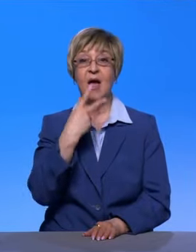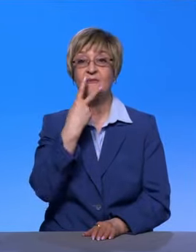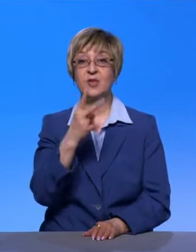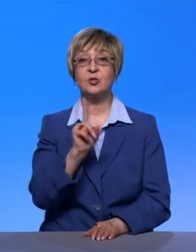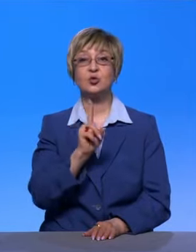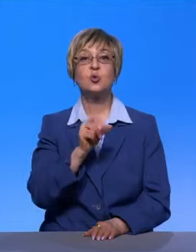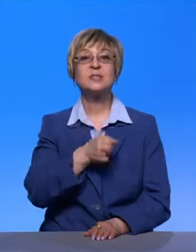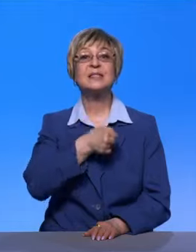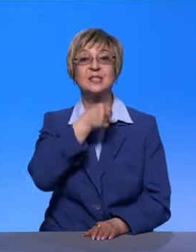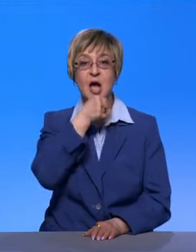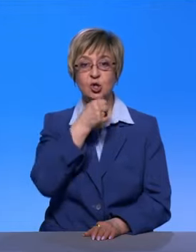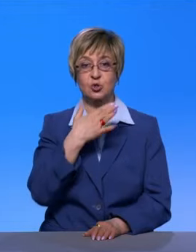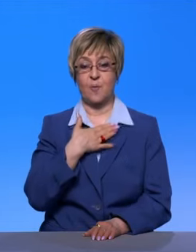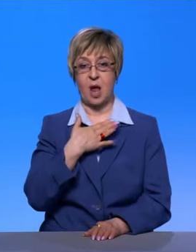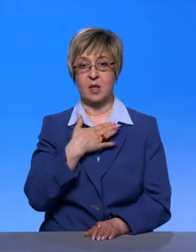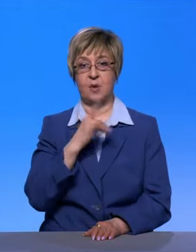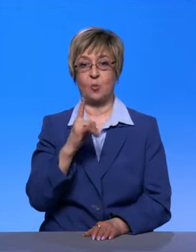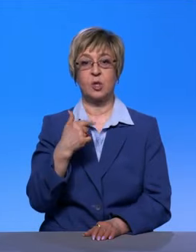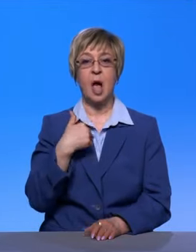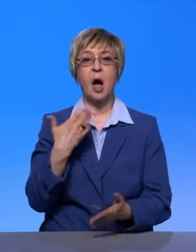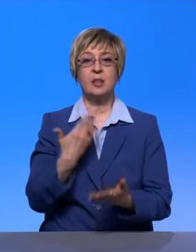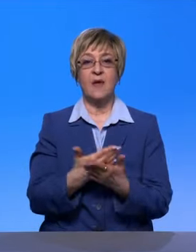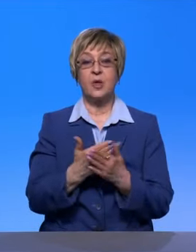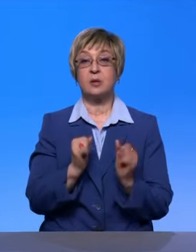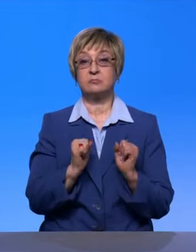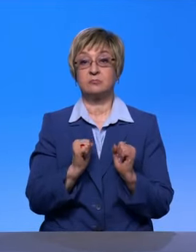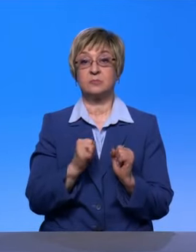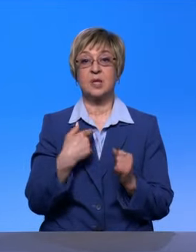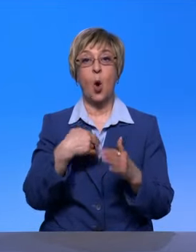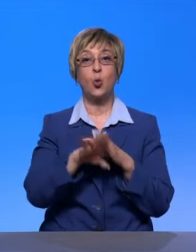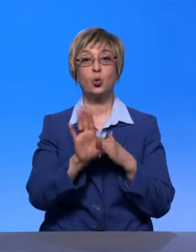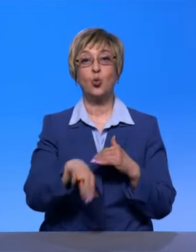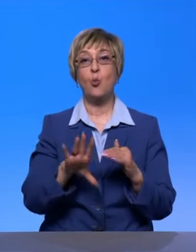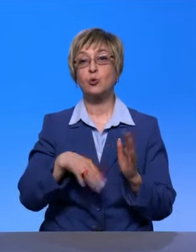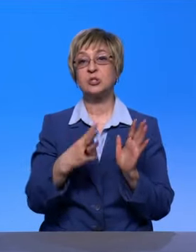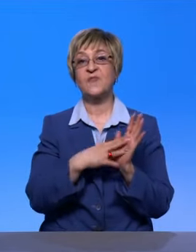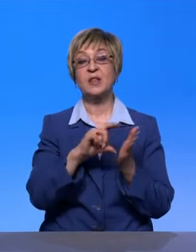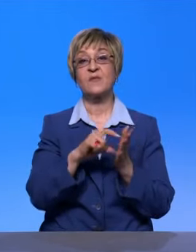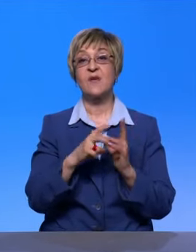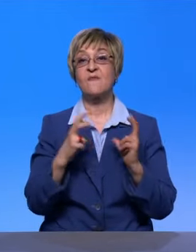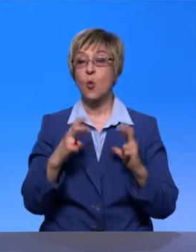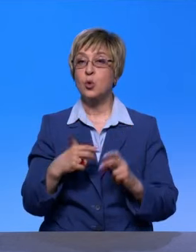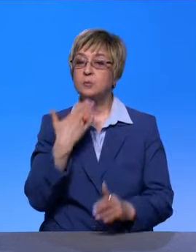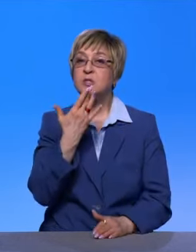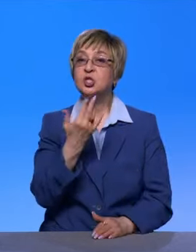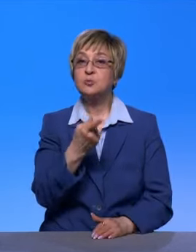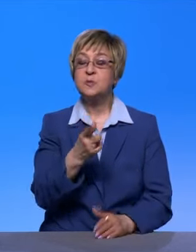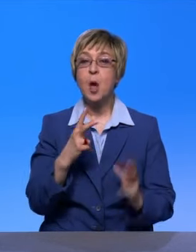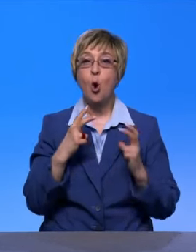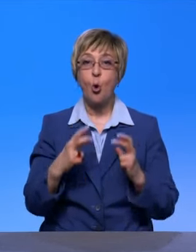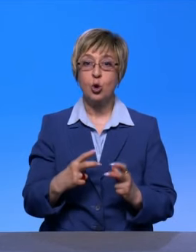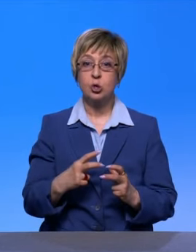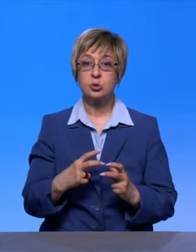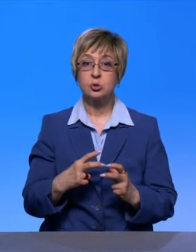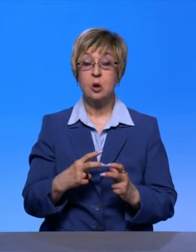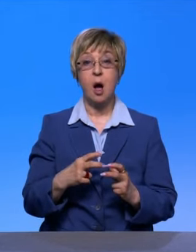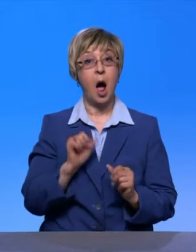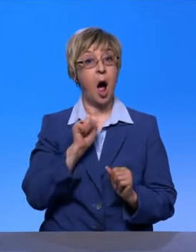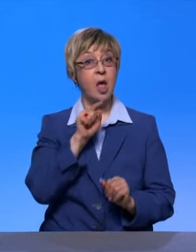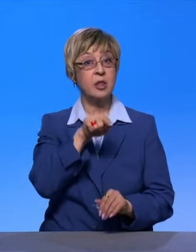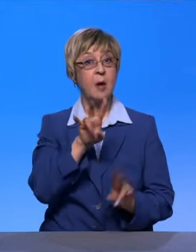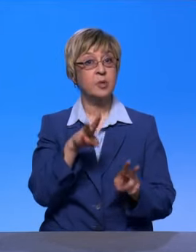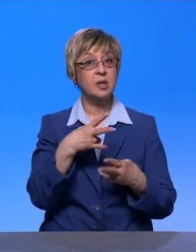старшим ребенком, который говорит: я, наверное, уйду в колледж после 9 класса. Я говорю: зачем тебе в колледж? ЕГЭ не надо сдавать.